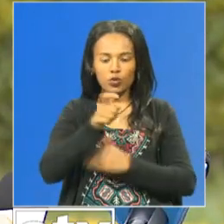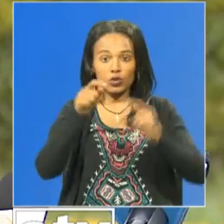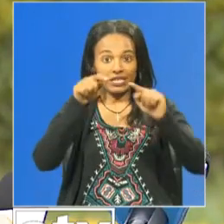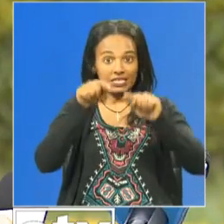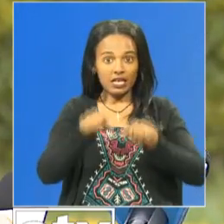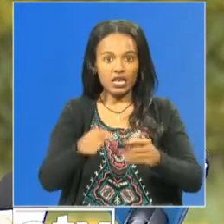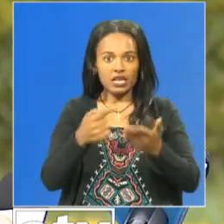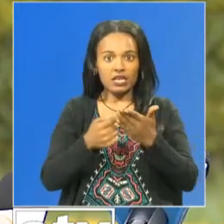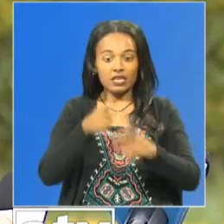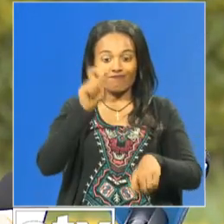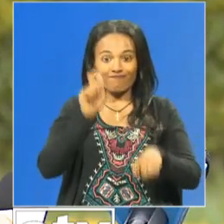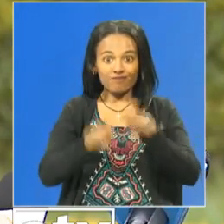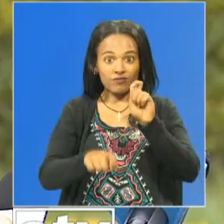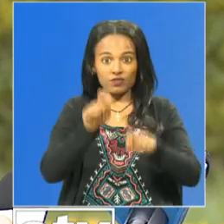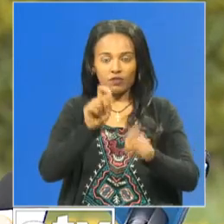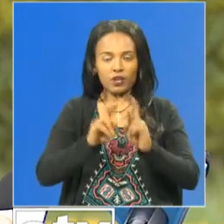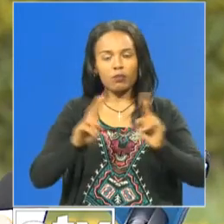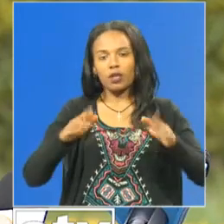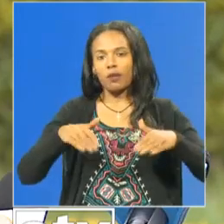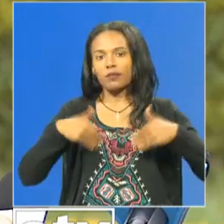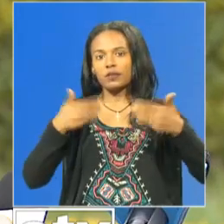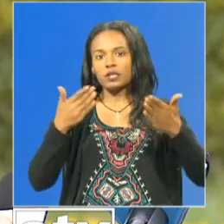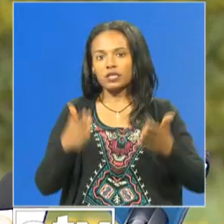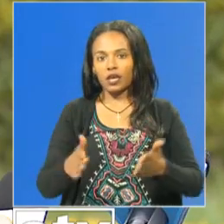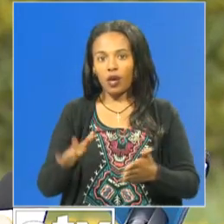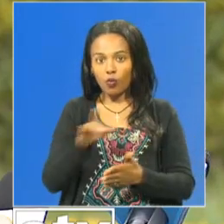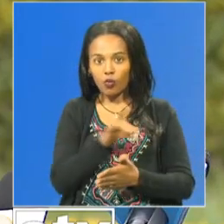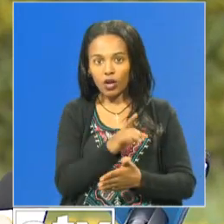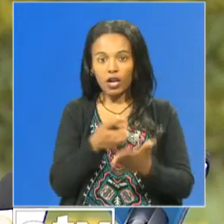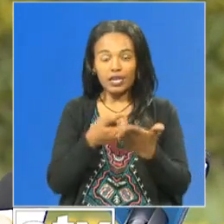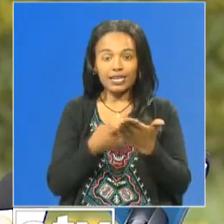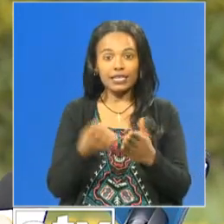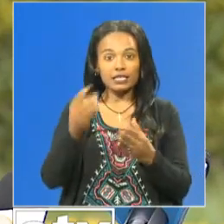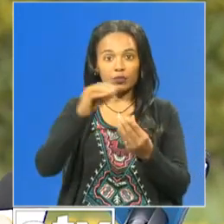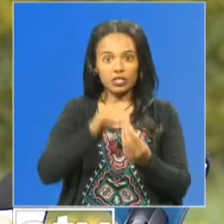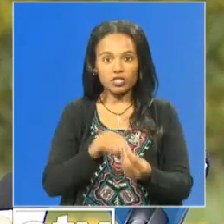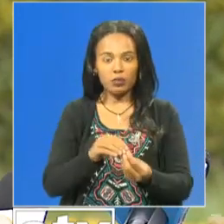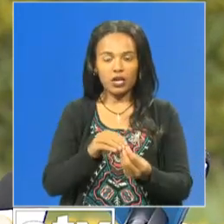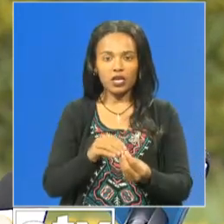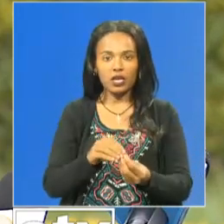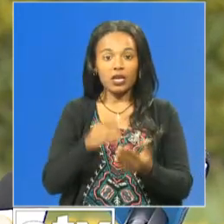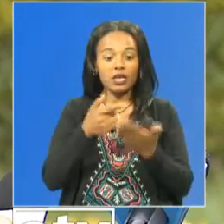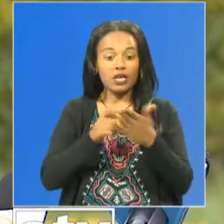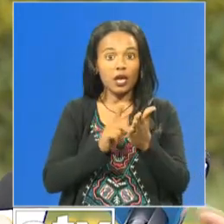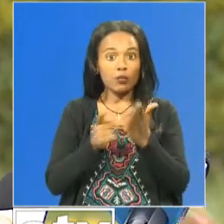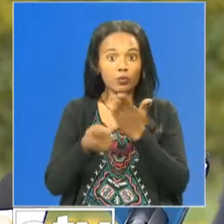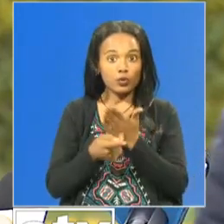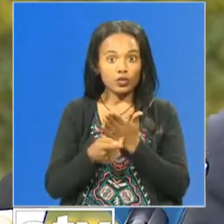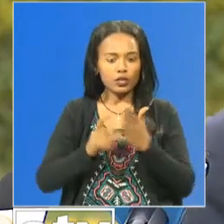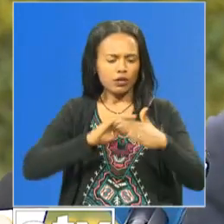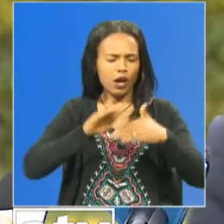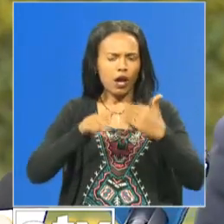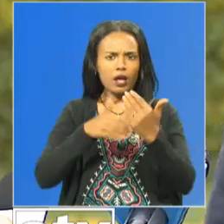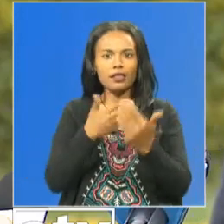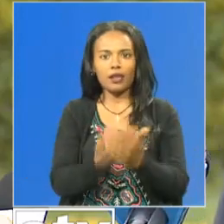ይህን ስንፈርም በጣም ደስ ብሎናል። ከዚህ በተጨማሪ ይሄ ፕሮጀክት